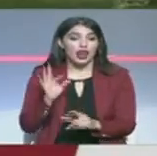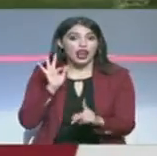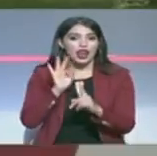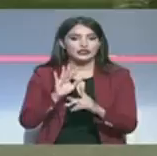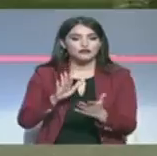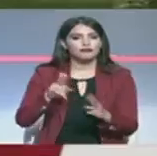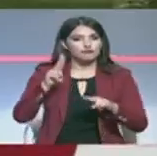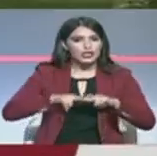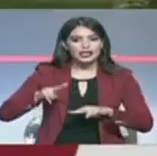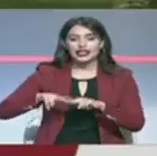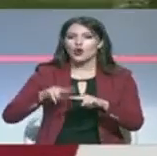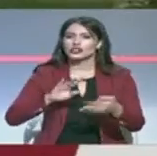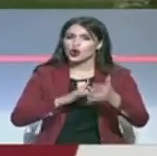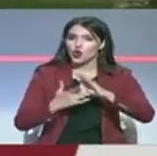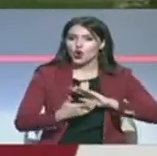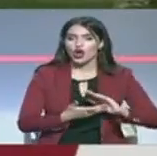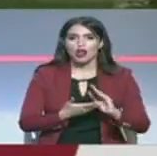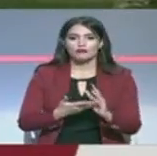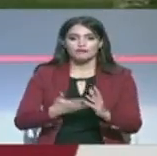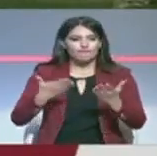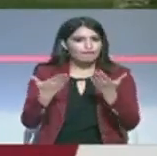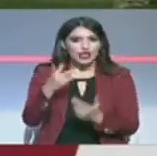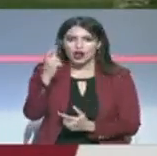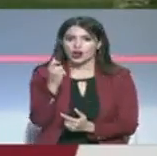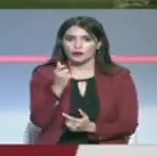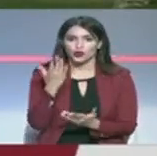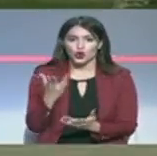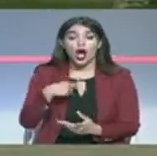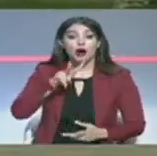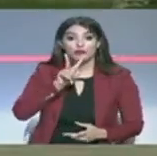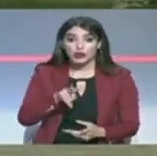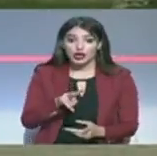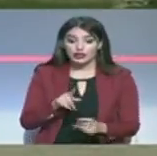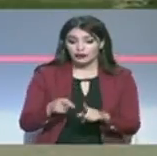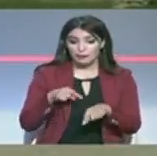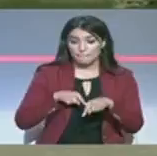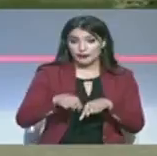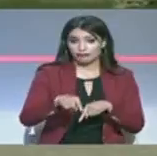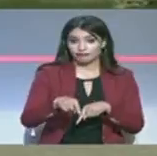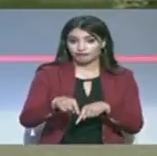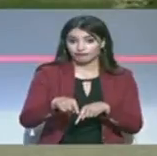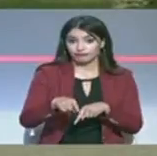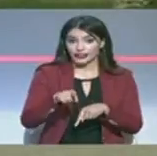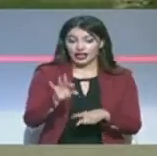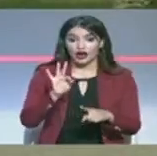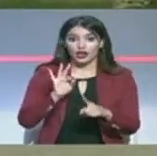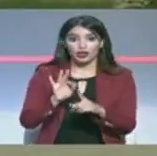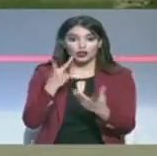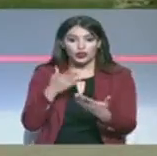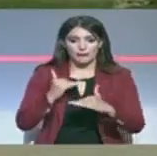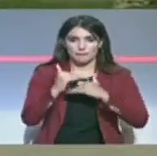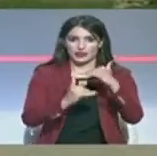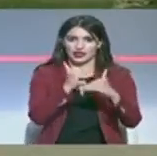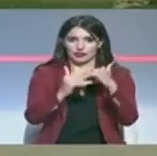تحسين التوازنات المالية الكلية وعلى التأكيد على المدى القصير على حساب البعد